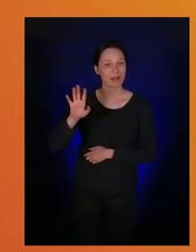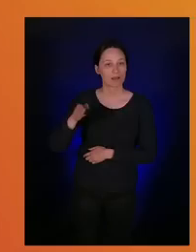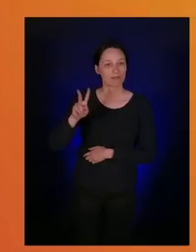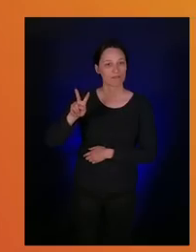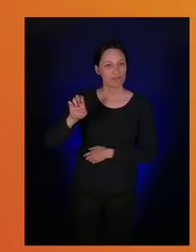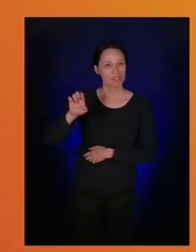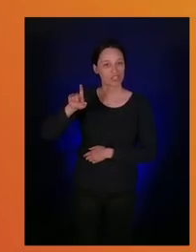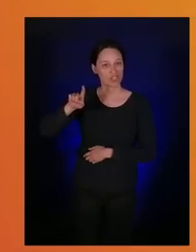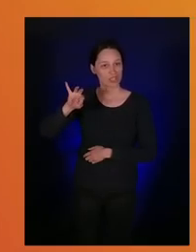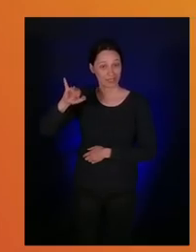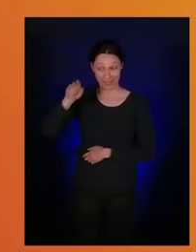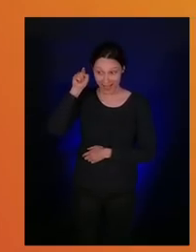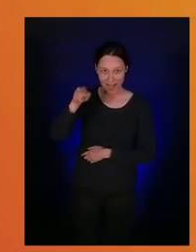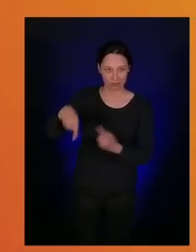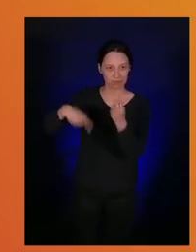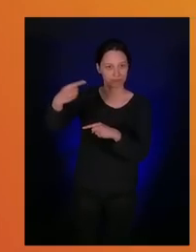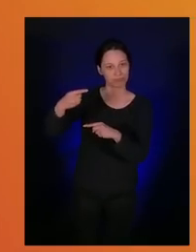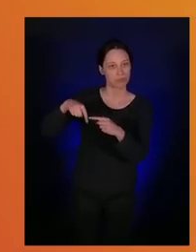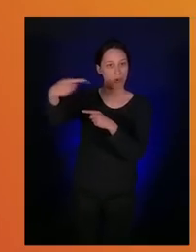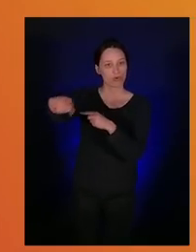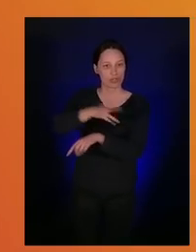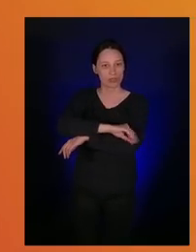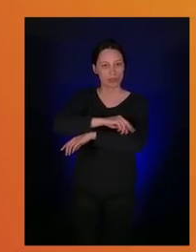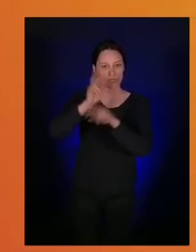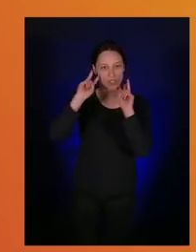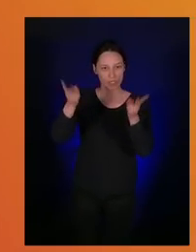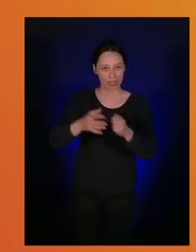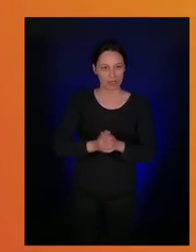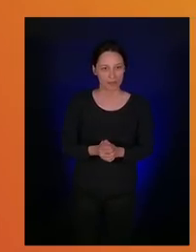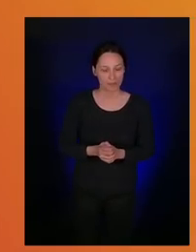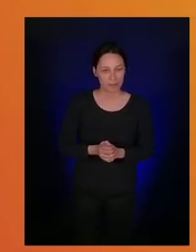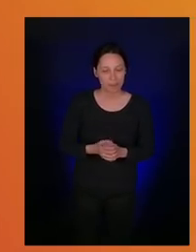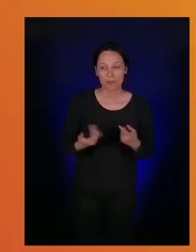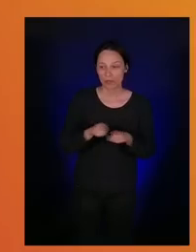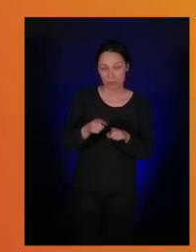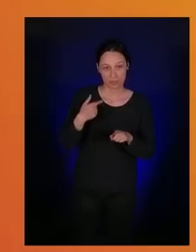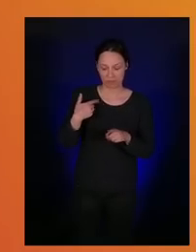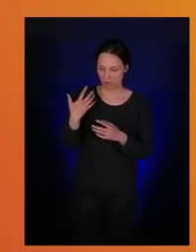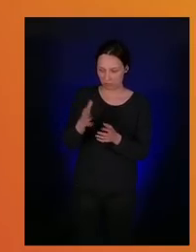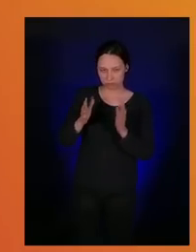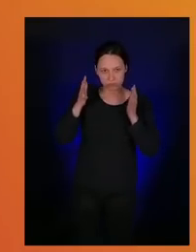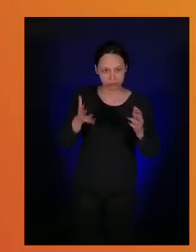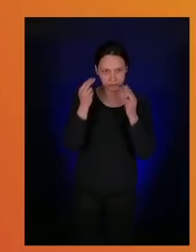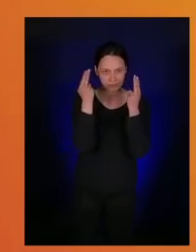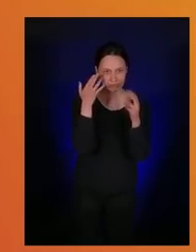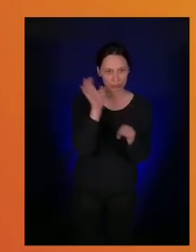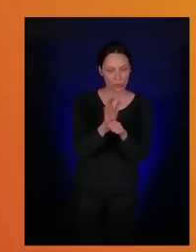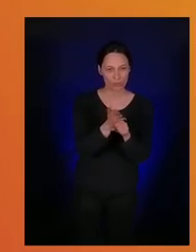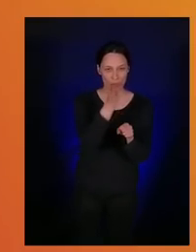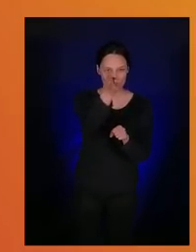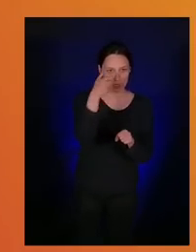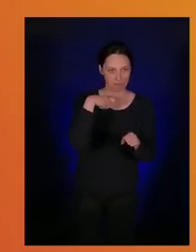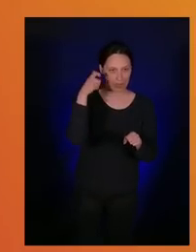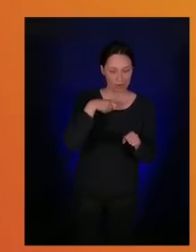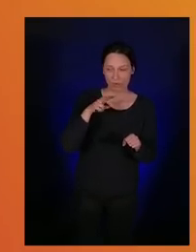Et pour terminer, mes camarades, sur la mobilisation contre le projet Macron, comme beaucoup d'autres viennent de le dire ce matin, on